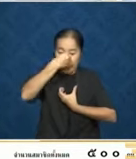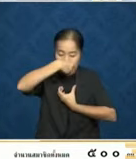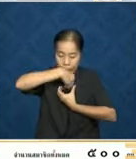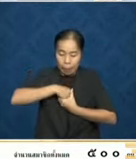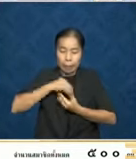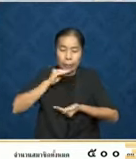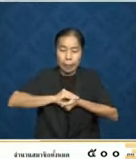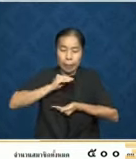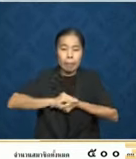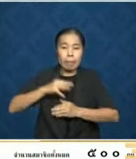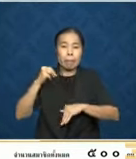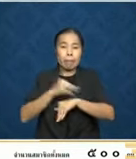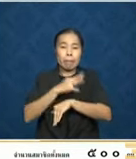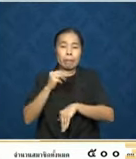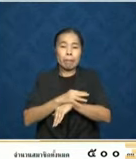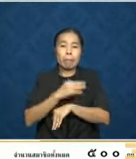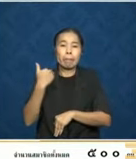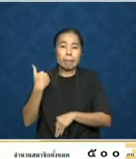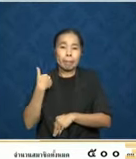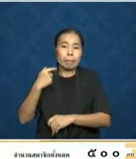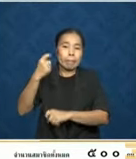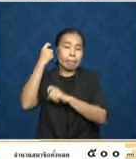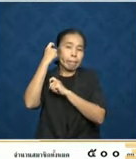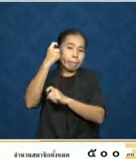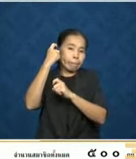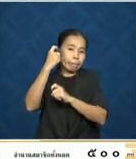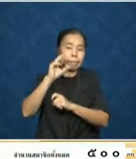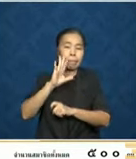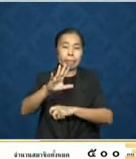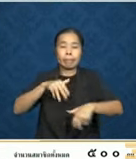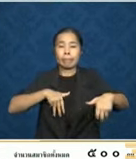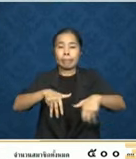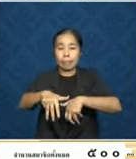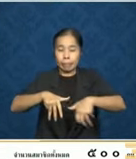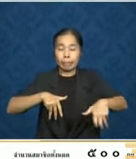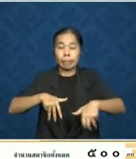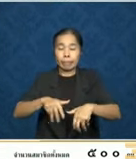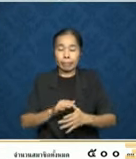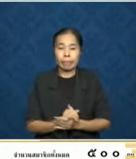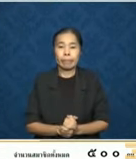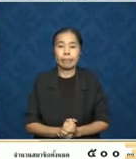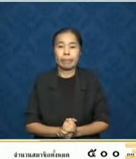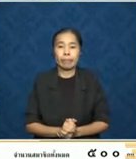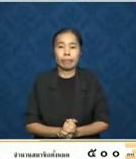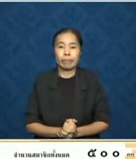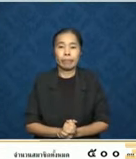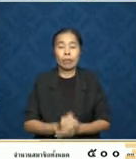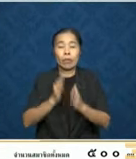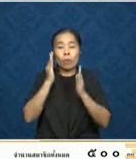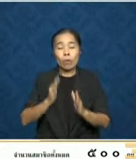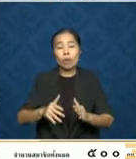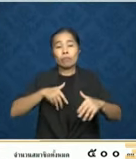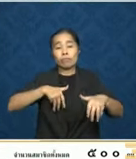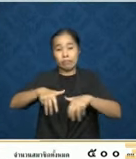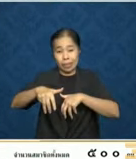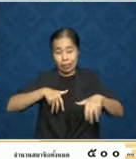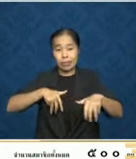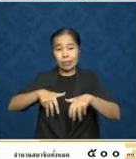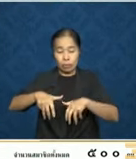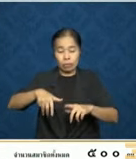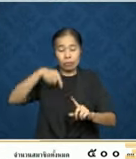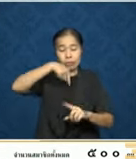คะซึ่งเป็นอันตรายอย่างมากต่อพี่น้องประชาชนไม่แปลกเลยค่ะท่านประธานที่พี่น้องประชาชนบริเวณโดยร